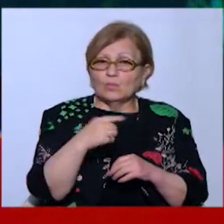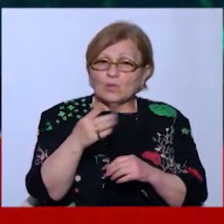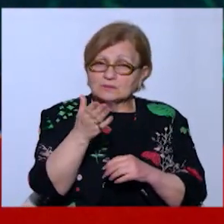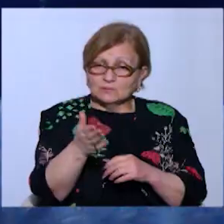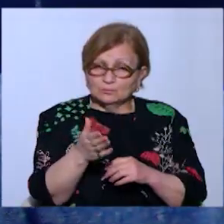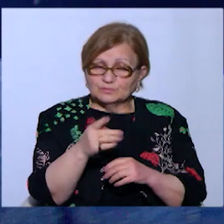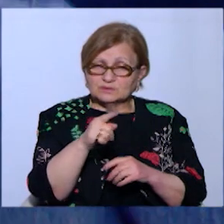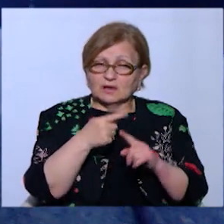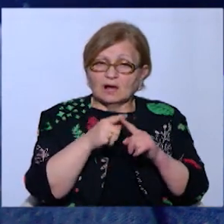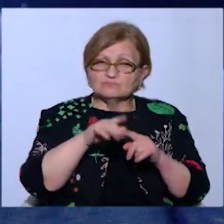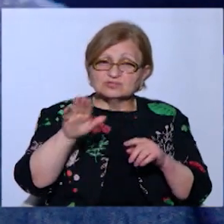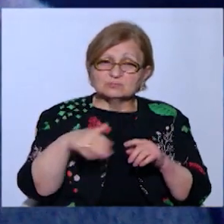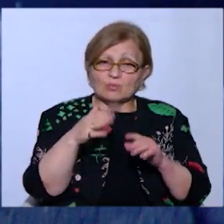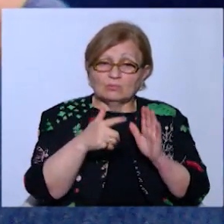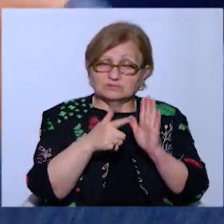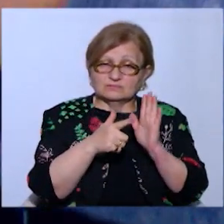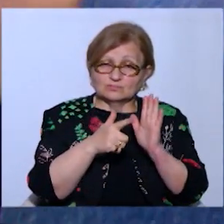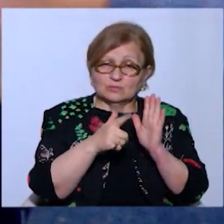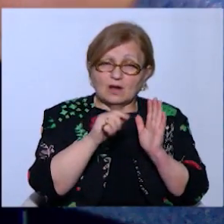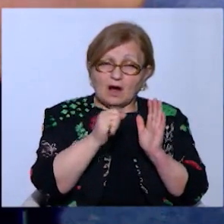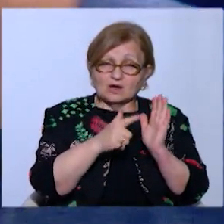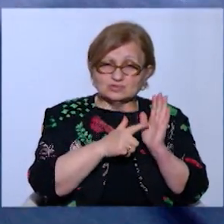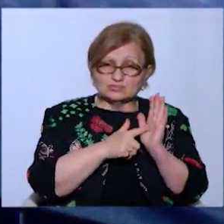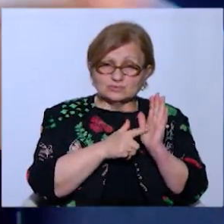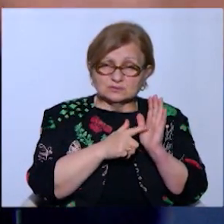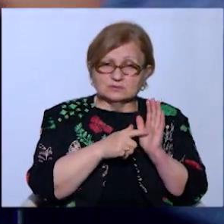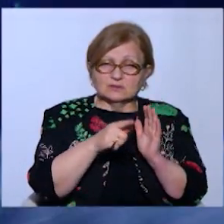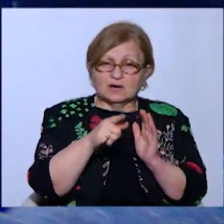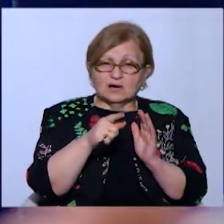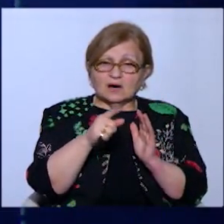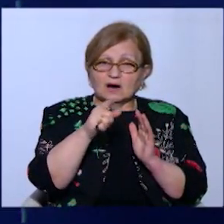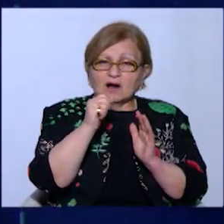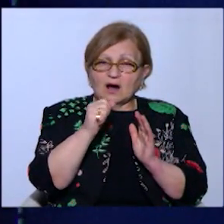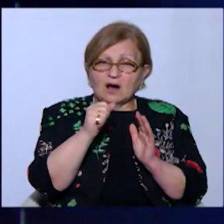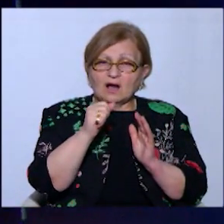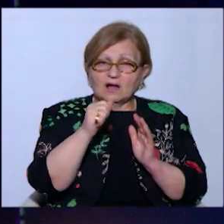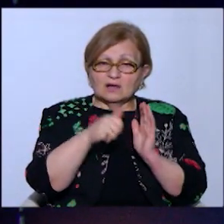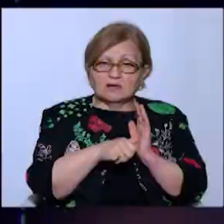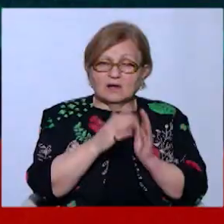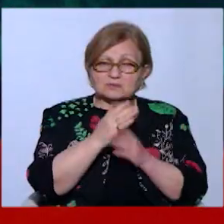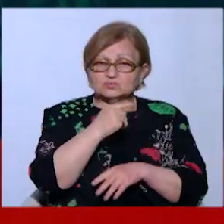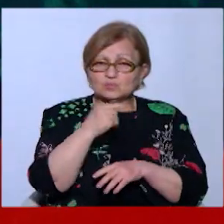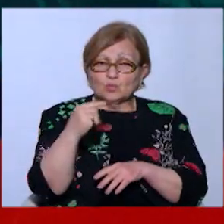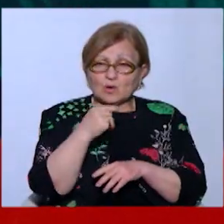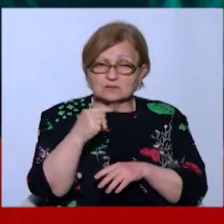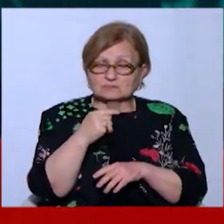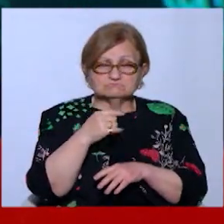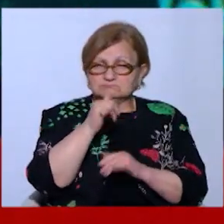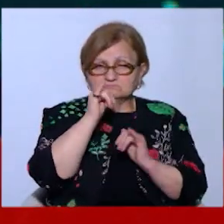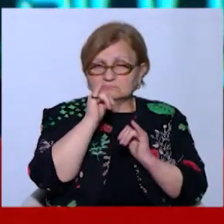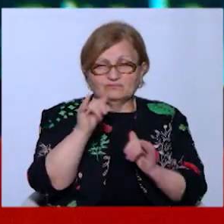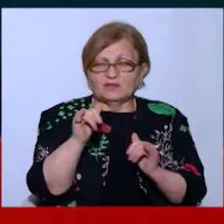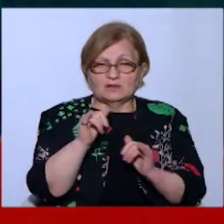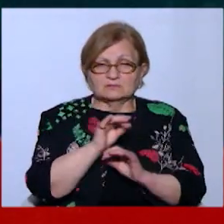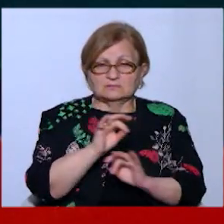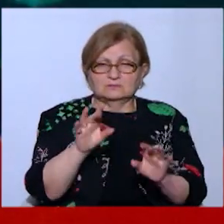მაშასადამე მომდევნო წევრი ლოგარითმი 2-ის ფუძით A6-დან, იმის გამო რომ A6 არის უარყოფითი სიდიდე, უკვე ვეღარ განიმარტება